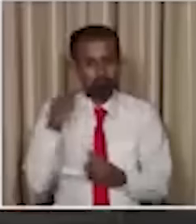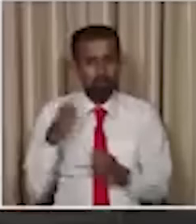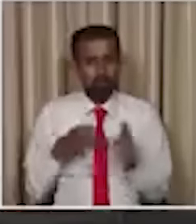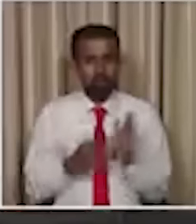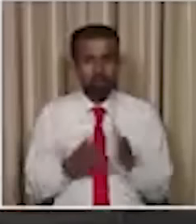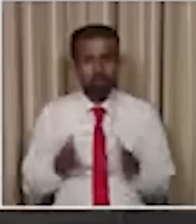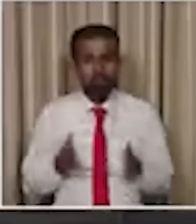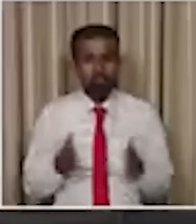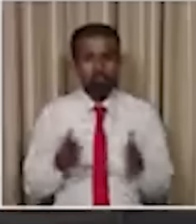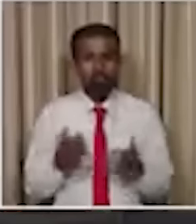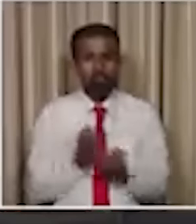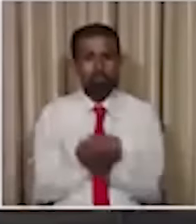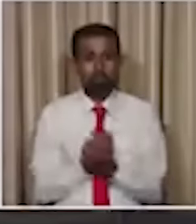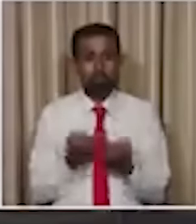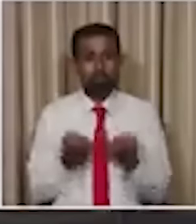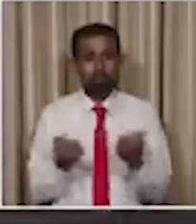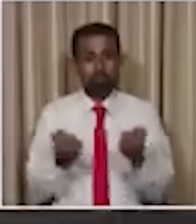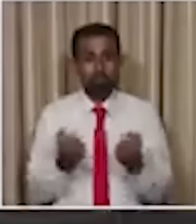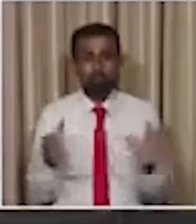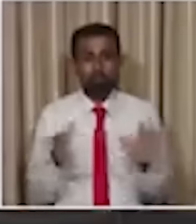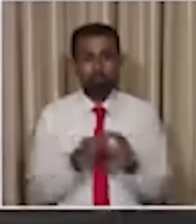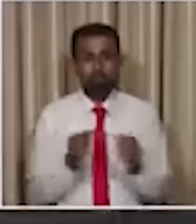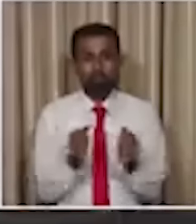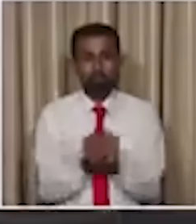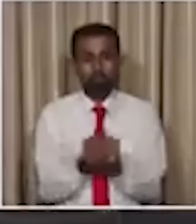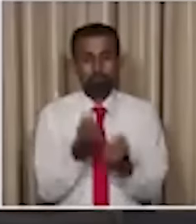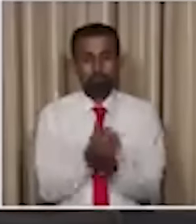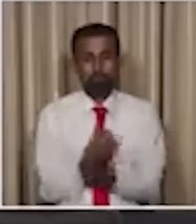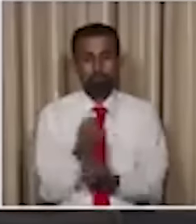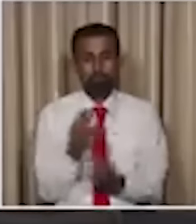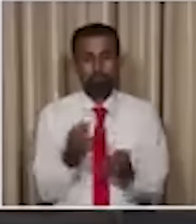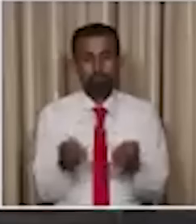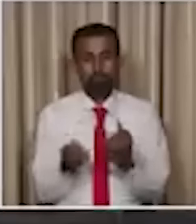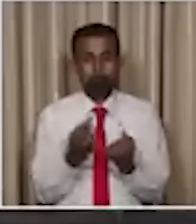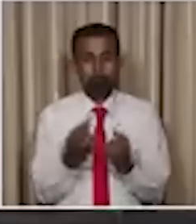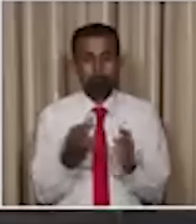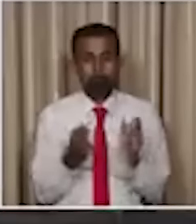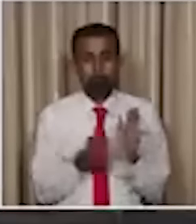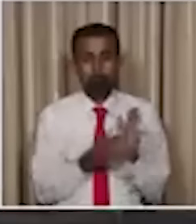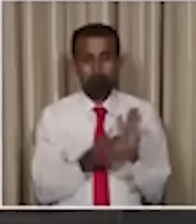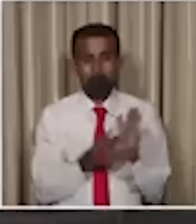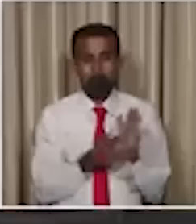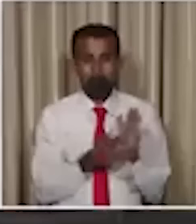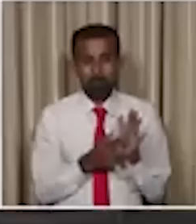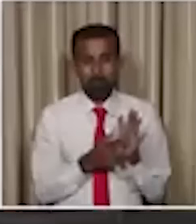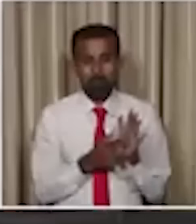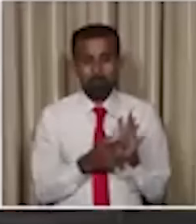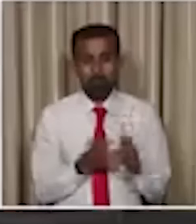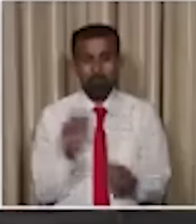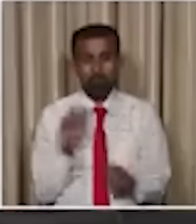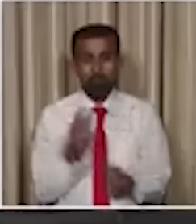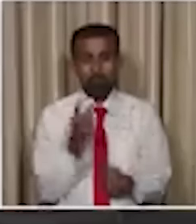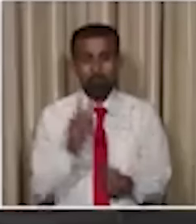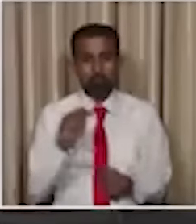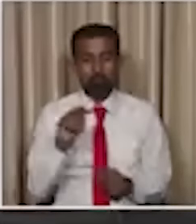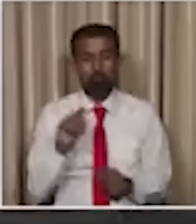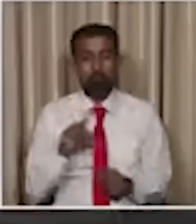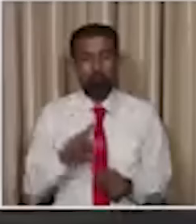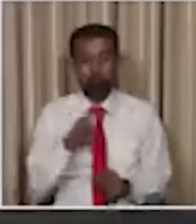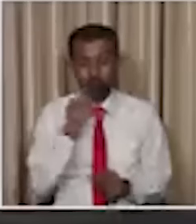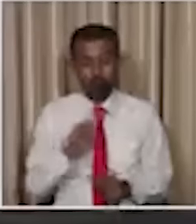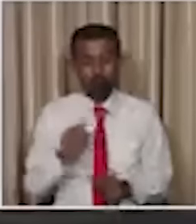පොලිස් කොට්ටාෂයේ ප්‍රවාහන අංශයට අනුයුක්ත සිටි පොලිස් පරීක්ෂක නාගූර් තම්බි අබුබකර් 2027/7/11